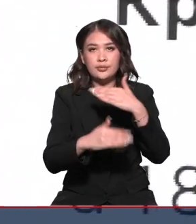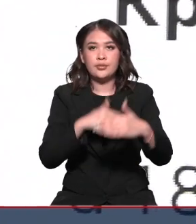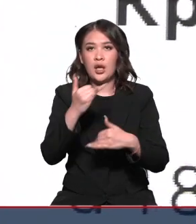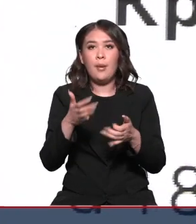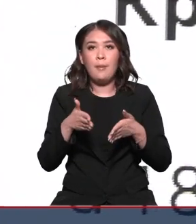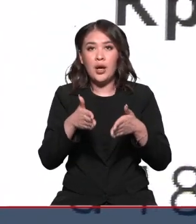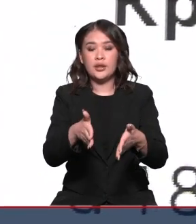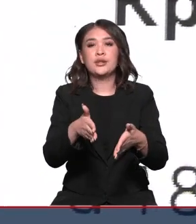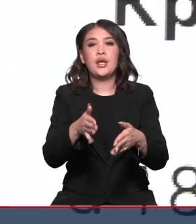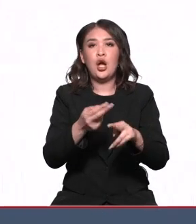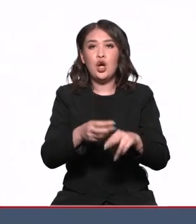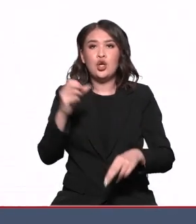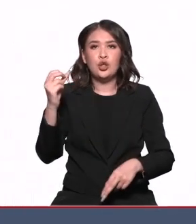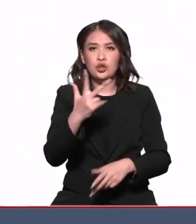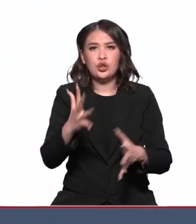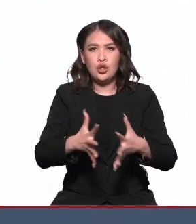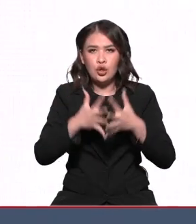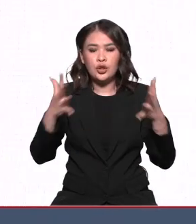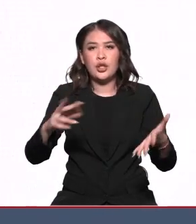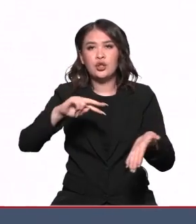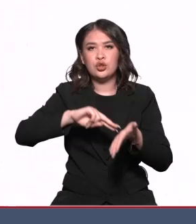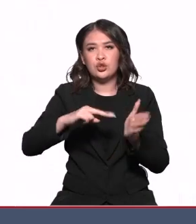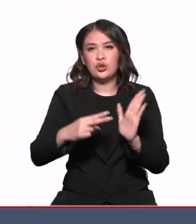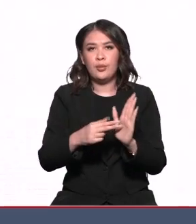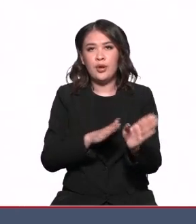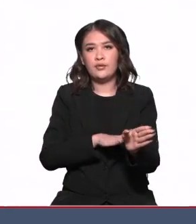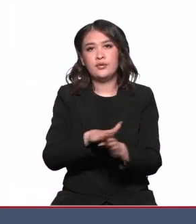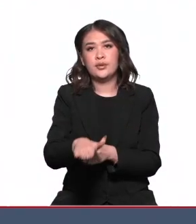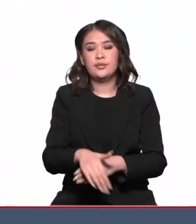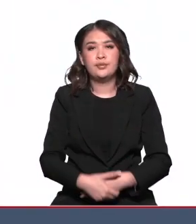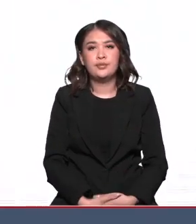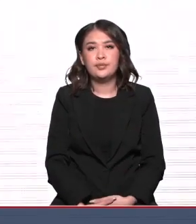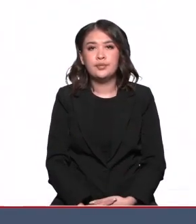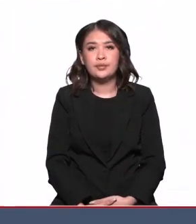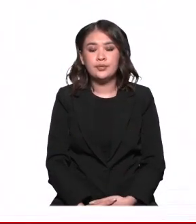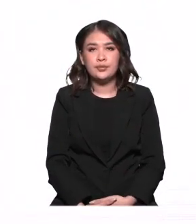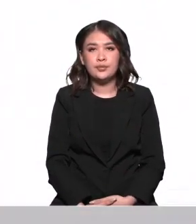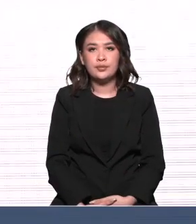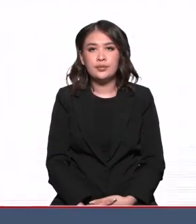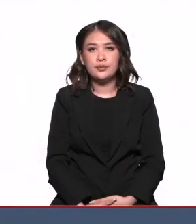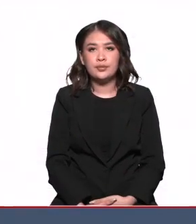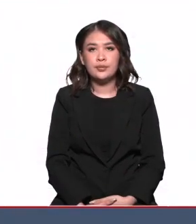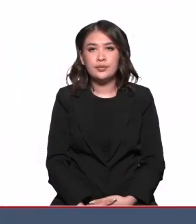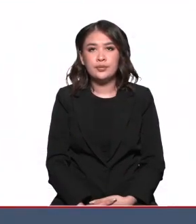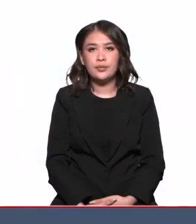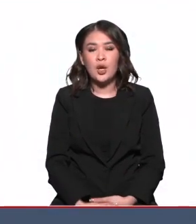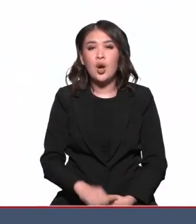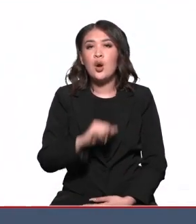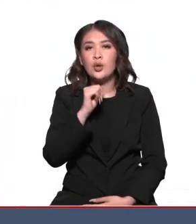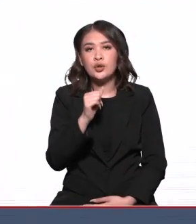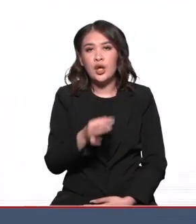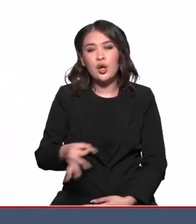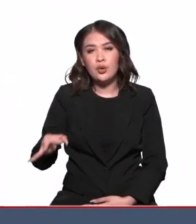бағытта аймақта үш ірі бірегей жоба іске асырылуда. Обладая производственным потенциалом и техническими возможностями. Қостанай